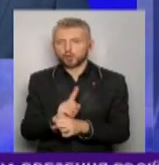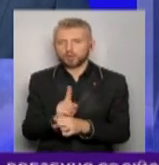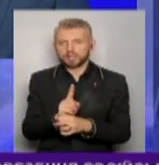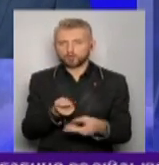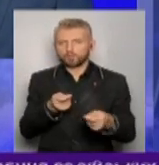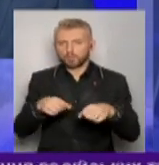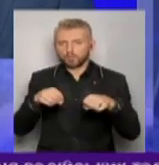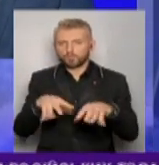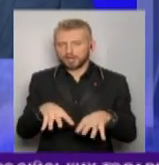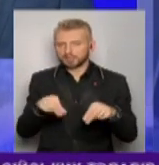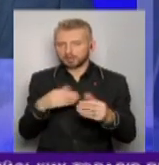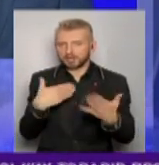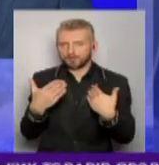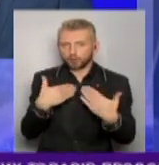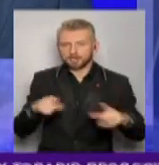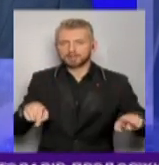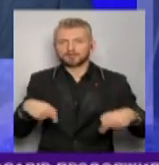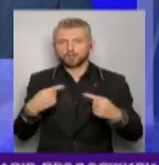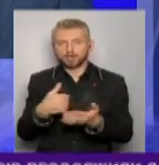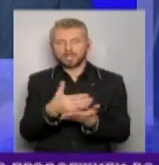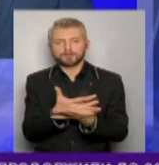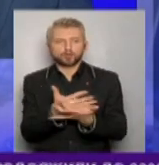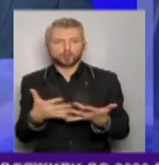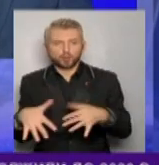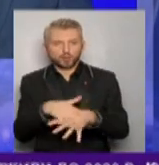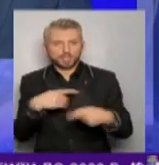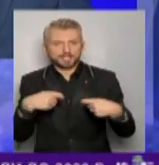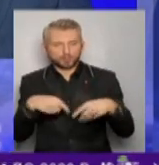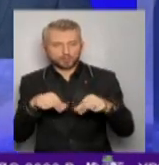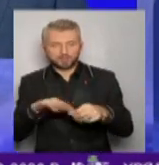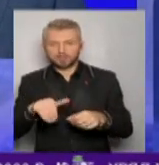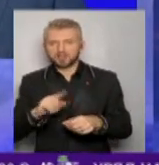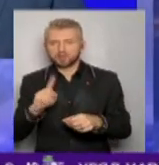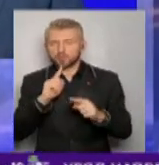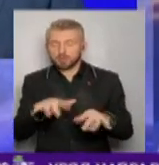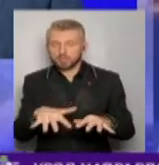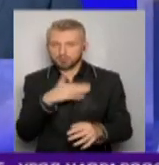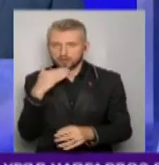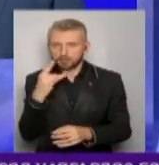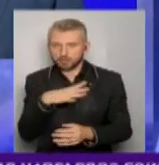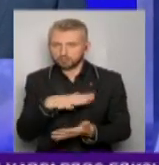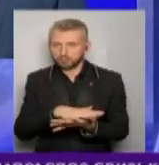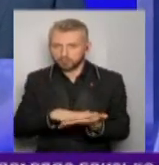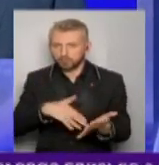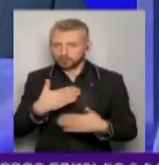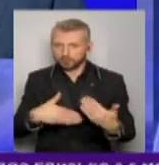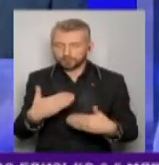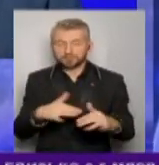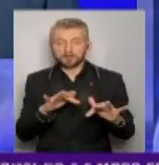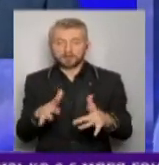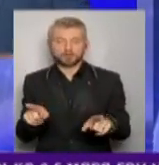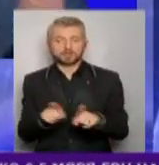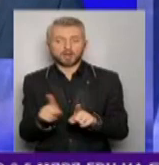земельних відносин, створення інфраструктури ринку землі, після чого парламент неодноразово його продовжував. Ну і знаєте, сталося так,